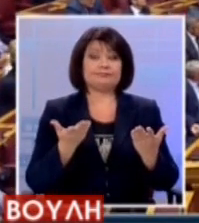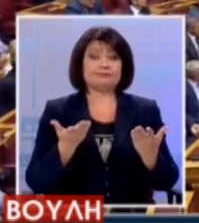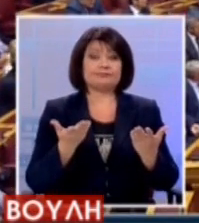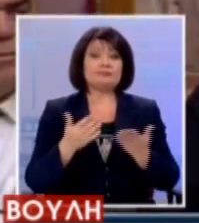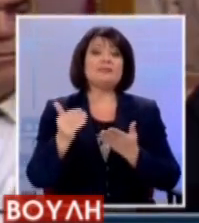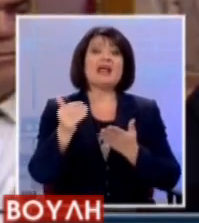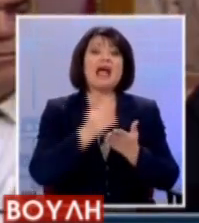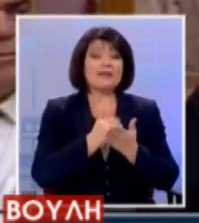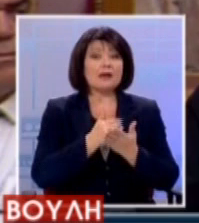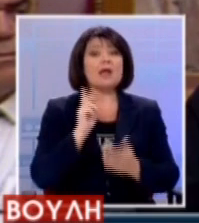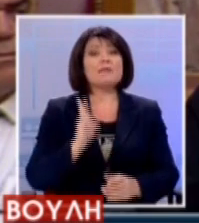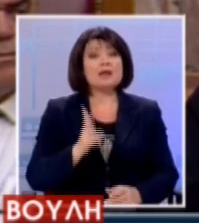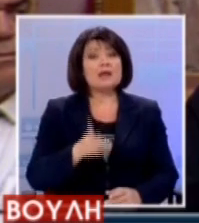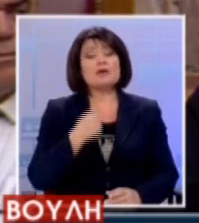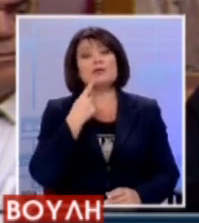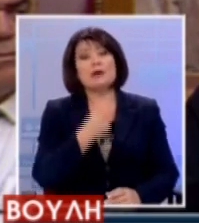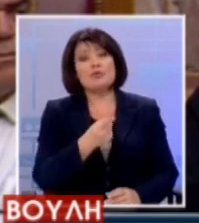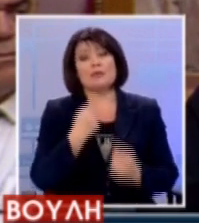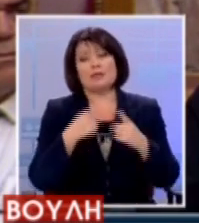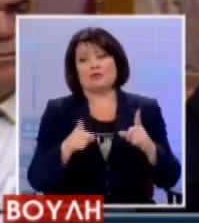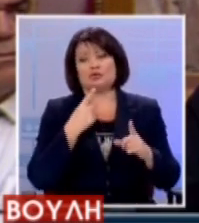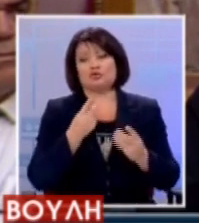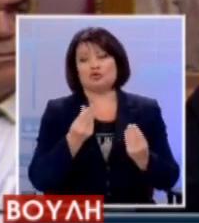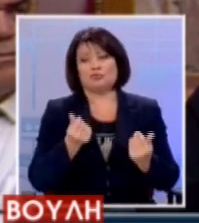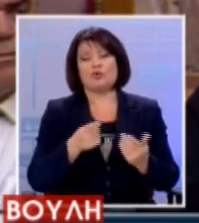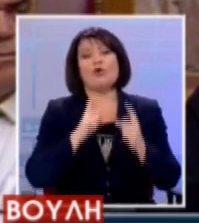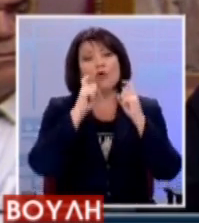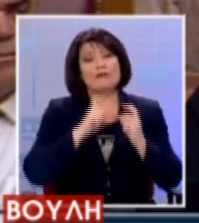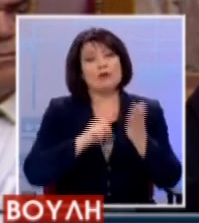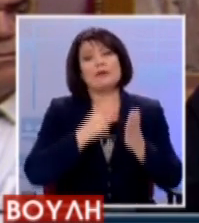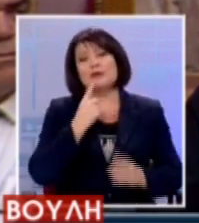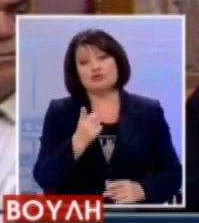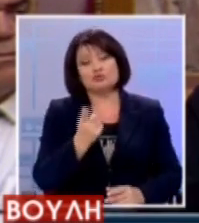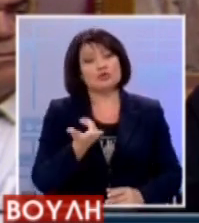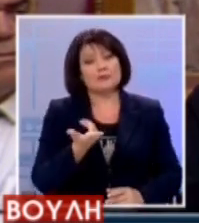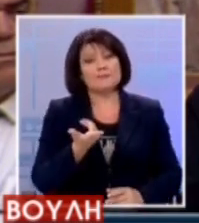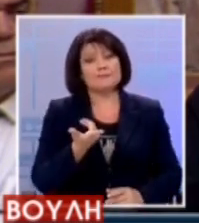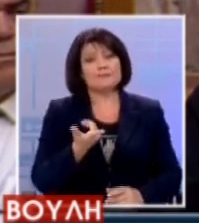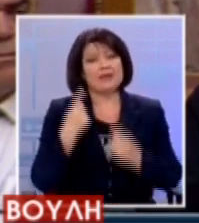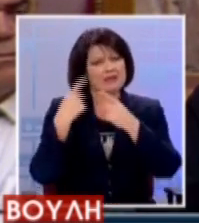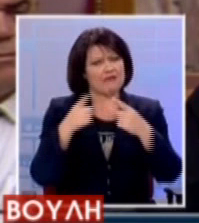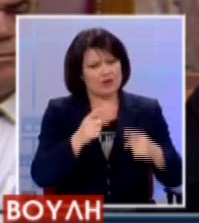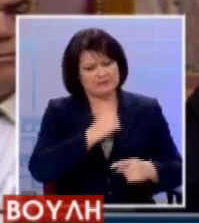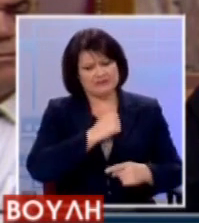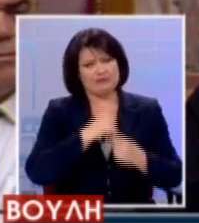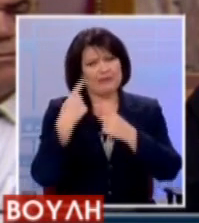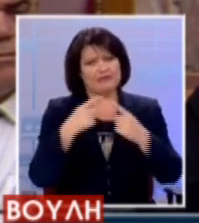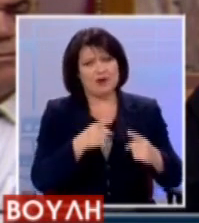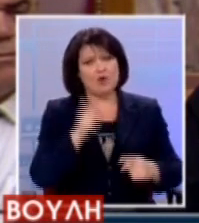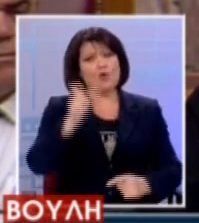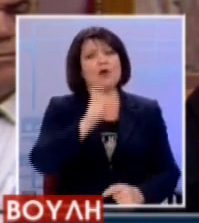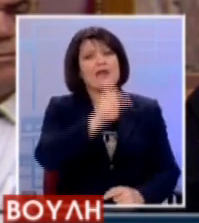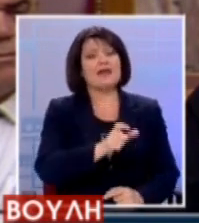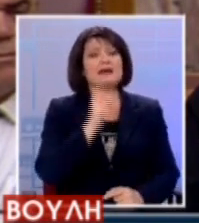όχι άδικα κινδυνεύουν να χαρακτηριστούν αλλιώς. Και οφείλω να σας πω κάτι. Μπορεί να έχουμε διαφορές, αλλά ο